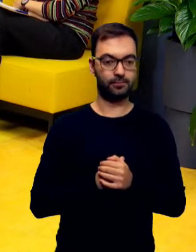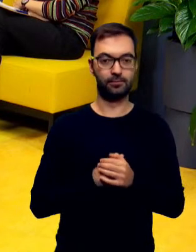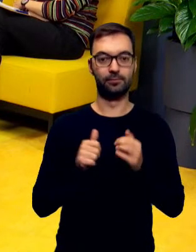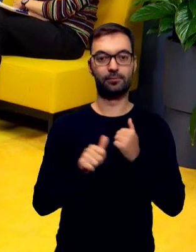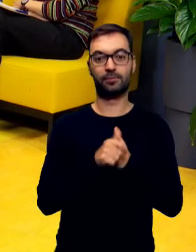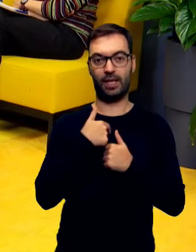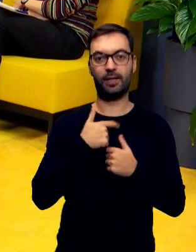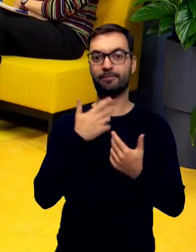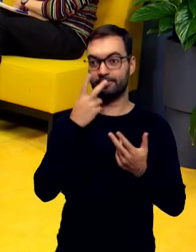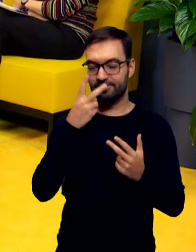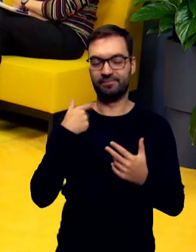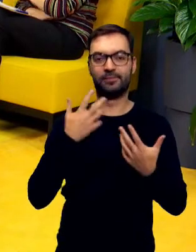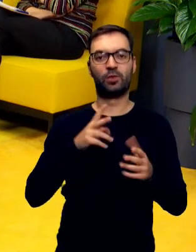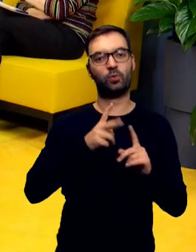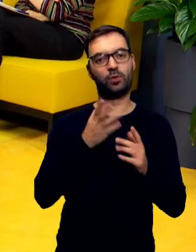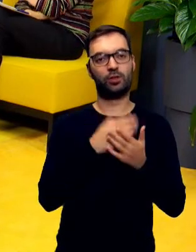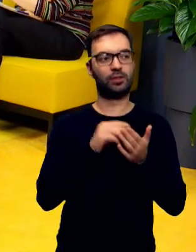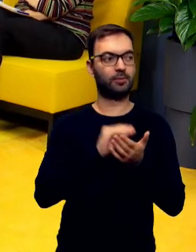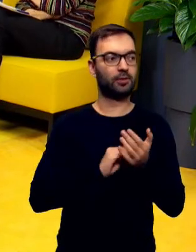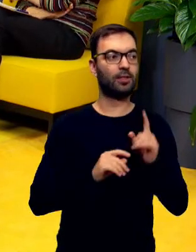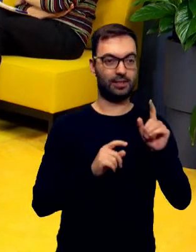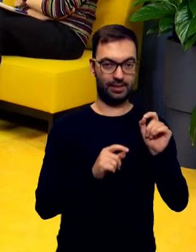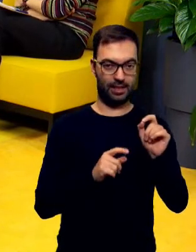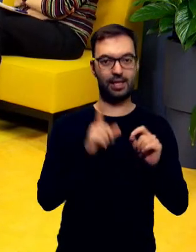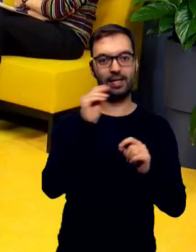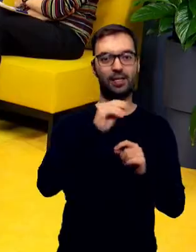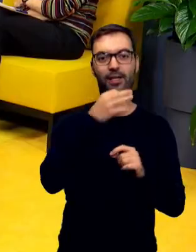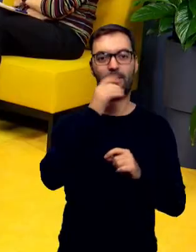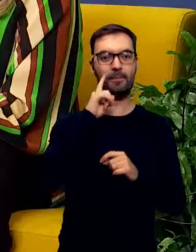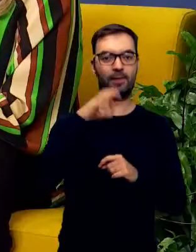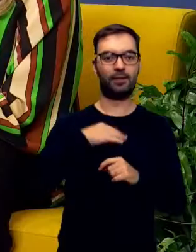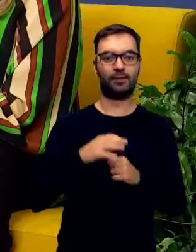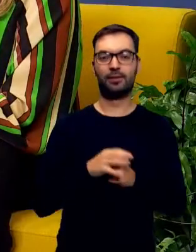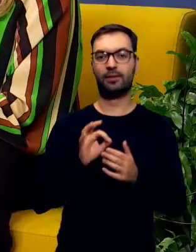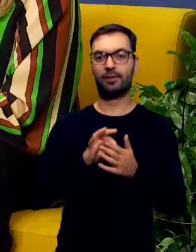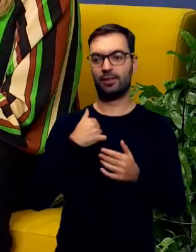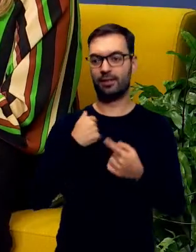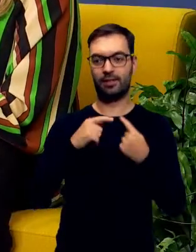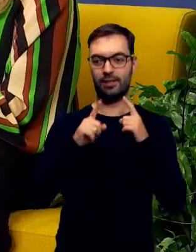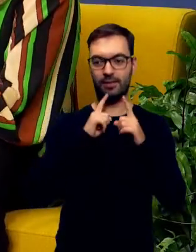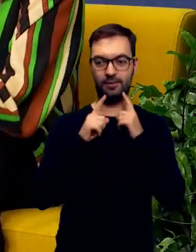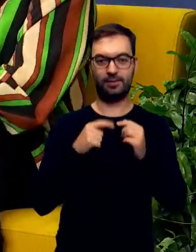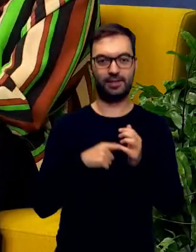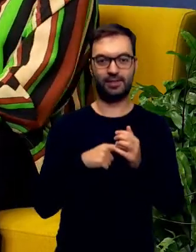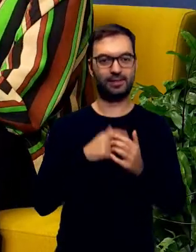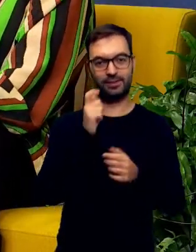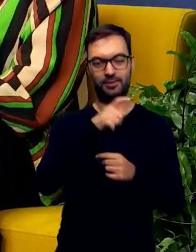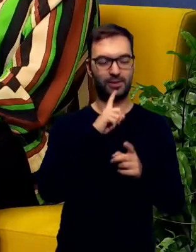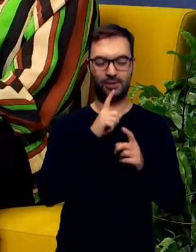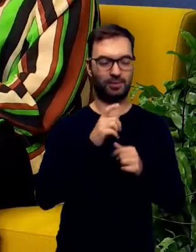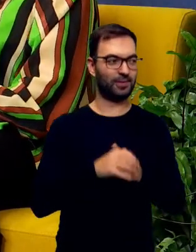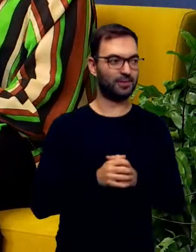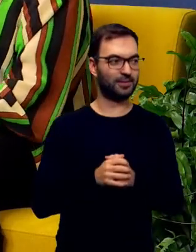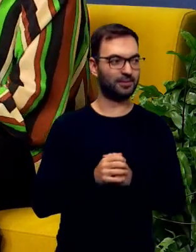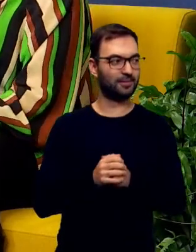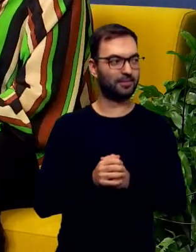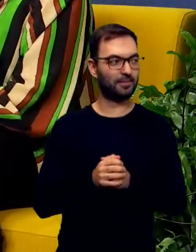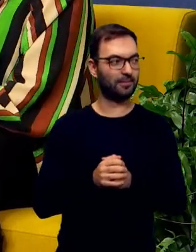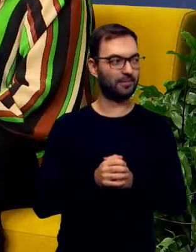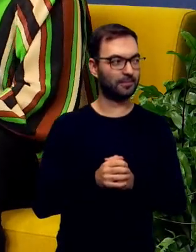skłoniły mnie do tego, żeby napisać drugą część. To za moment, ale jeszcze Pana poproszę. Ja akurat nie rozmawiałem z Bartą. No właśnie tak mi się